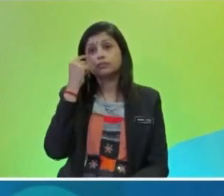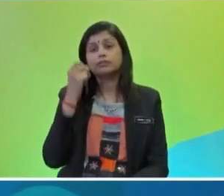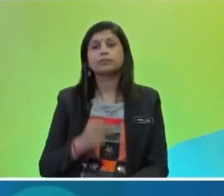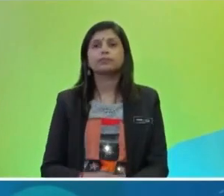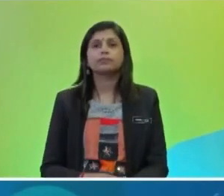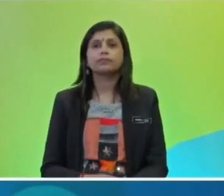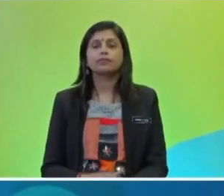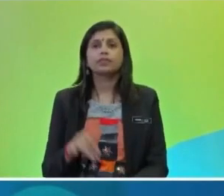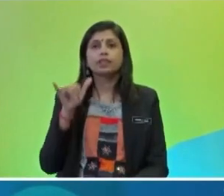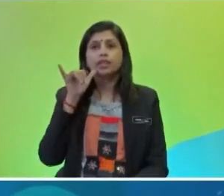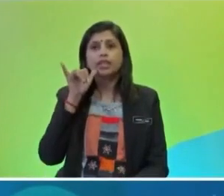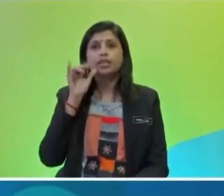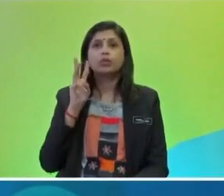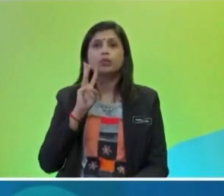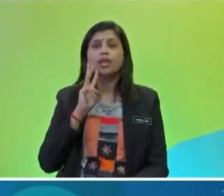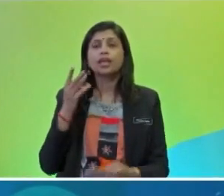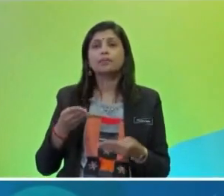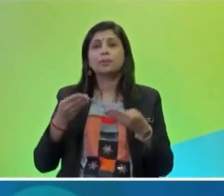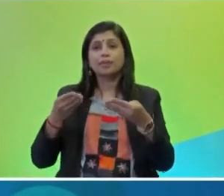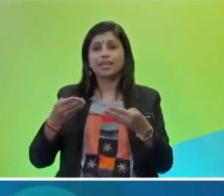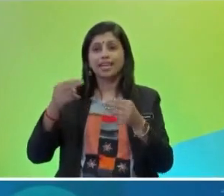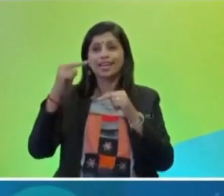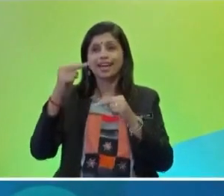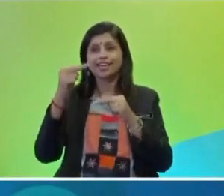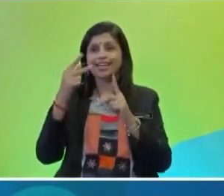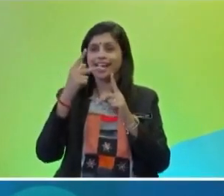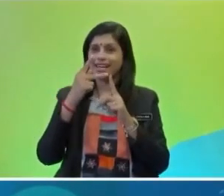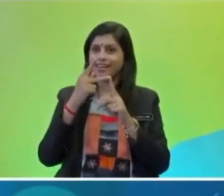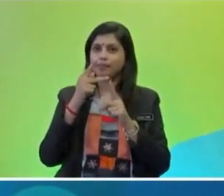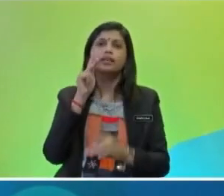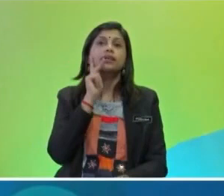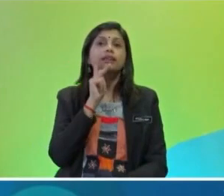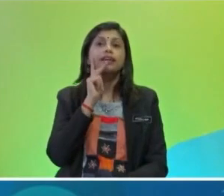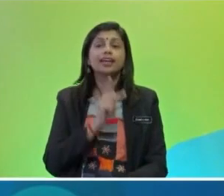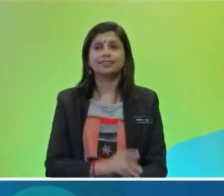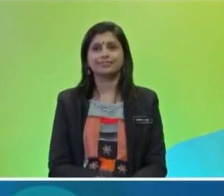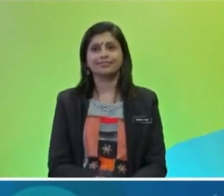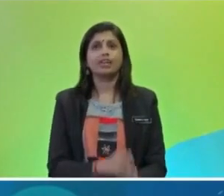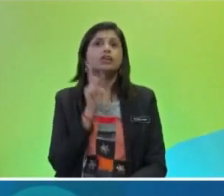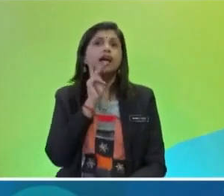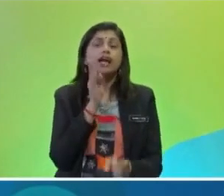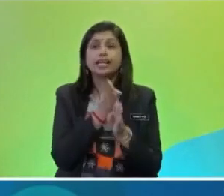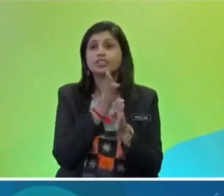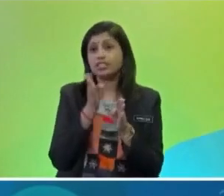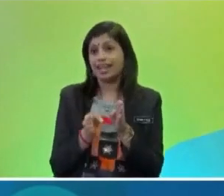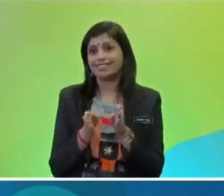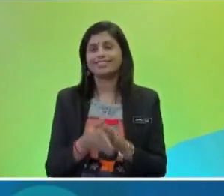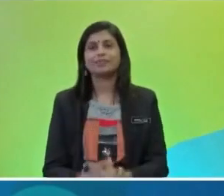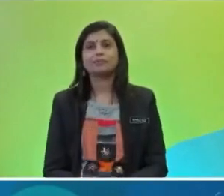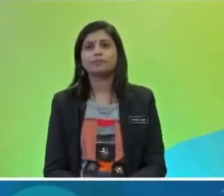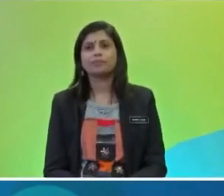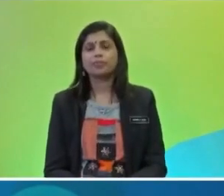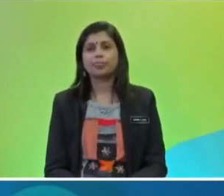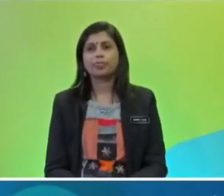jawapan dia. Yes, Iwan memberikan hadiah kepada kakak melatinya. Okey, itu hadiah dia. Saya dah bulatkan